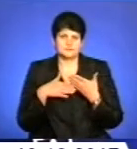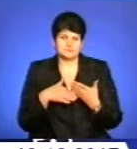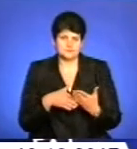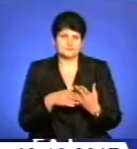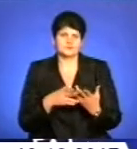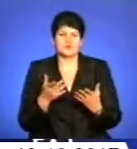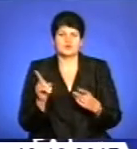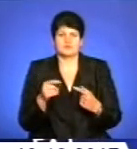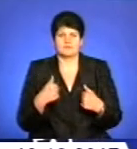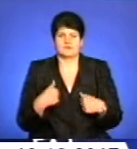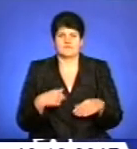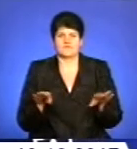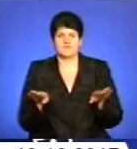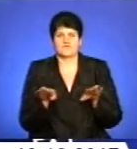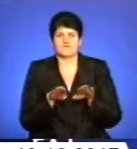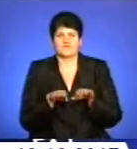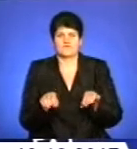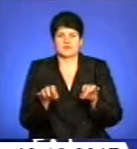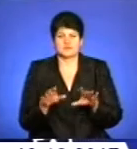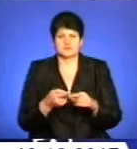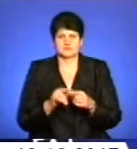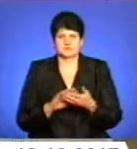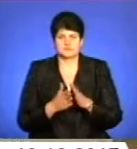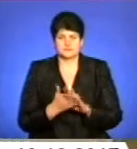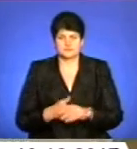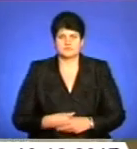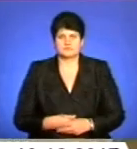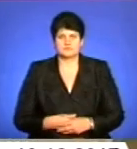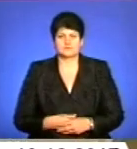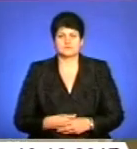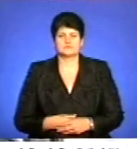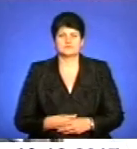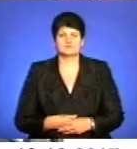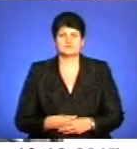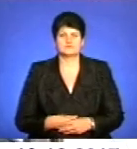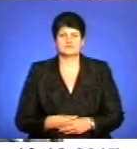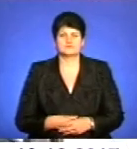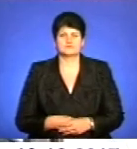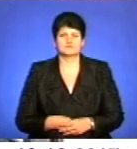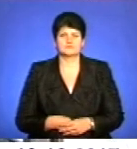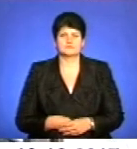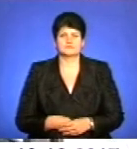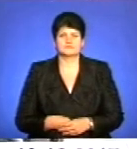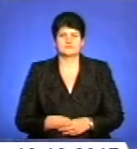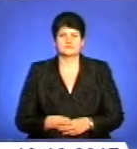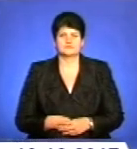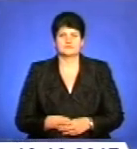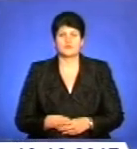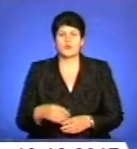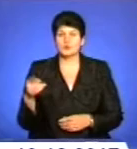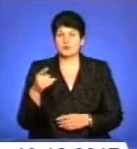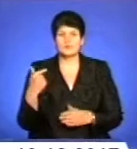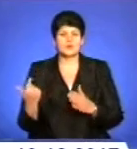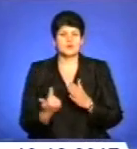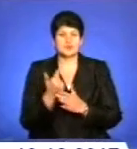щоб ми вивільняли це економічне становище. Анжела Шова, Василь Панчук, Вісті ТТБ. У Тернополі